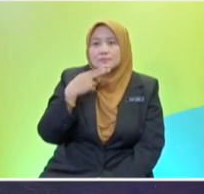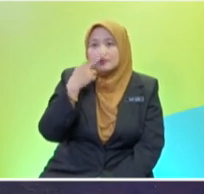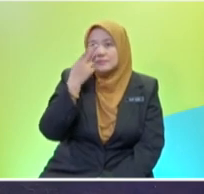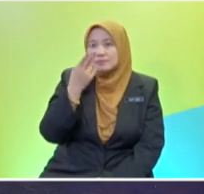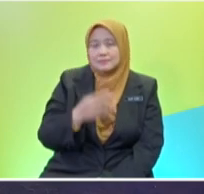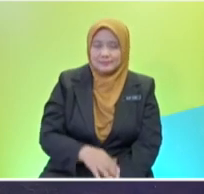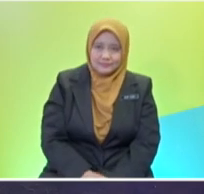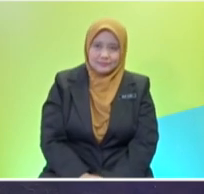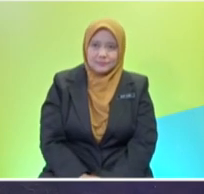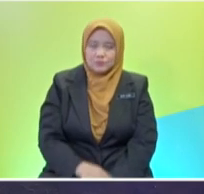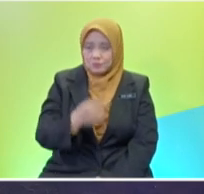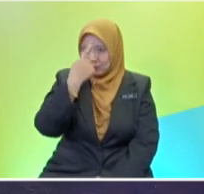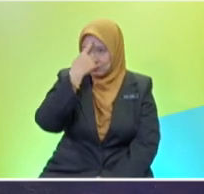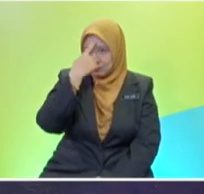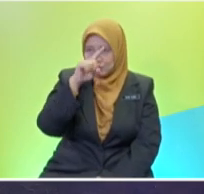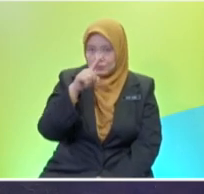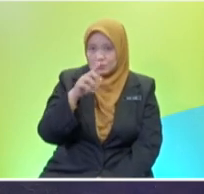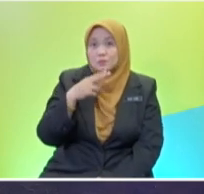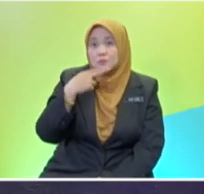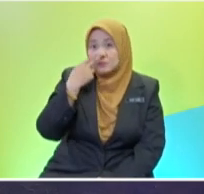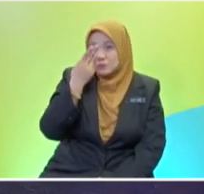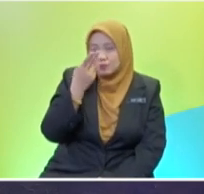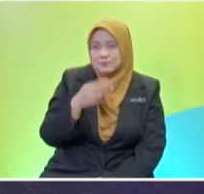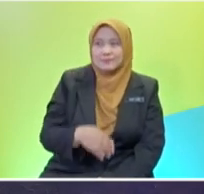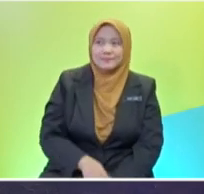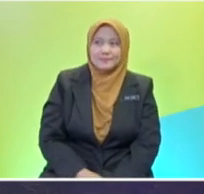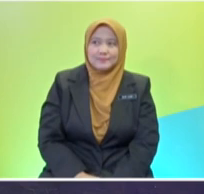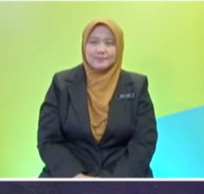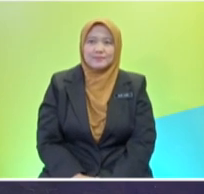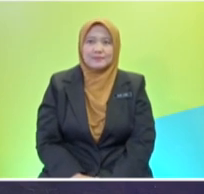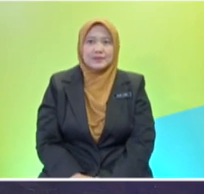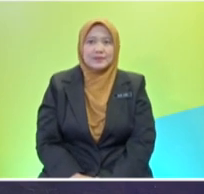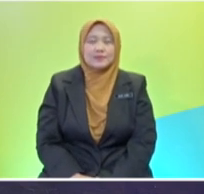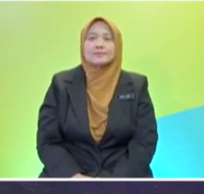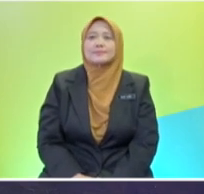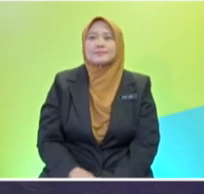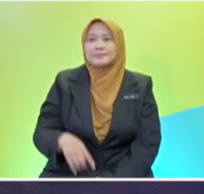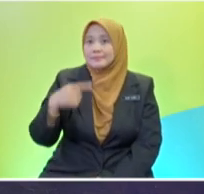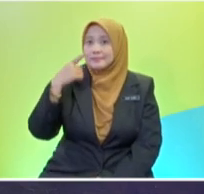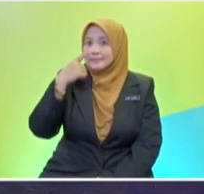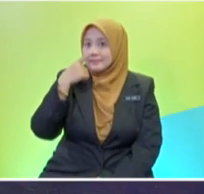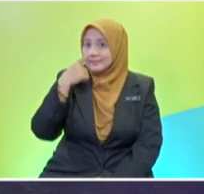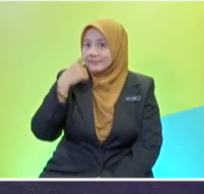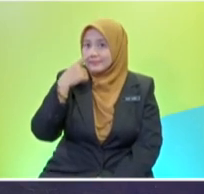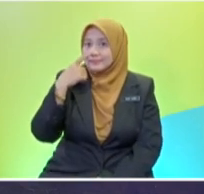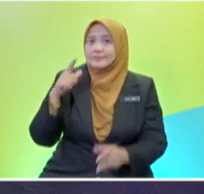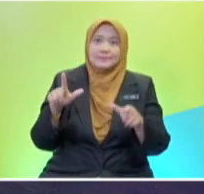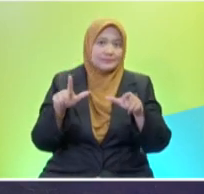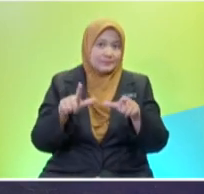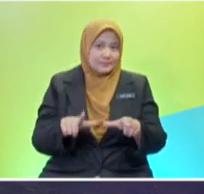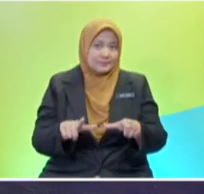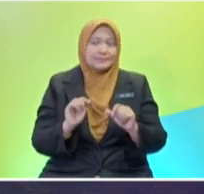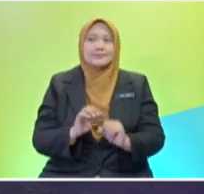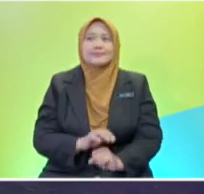menghidupi itu adalah hidup Iya betul hidup jadi kita bagi kawan kita hidup nah